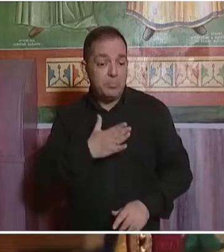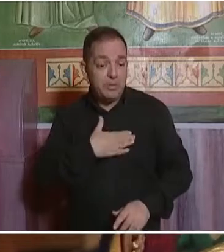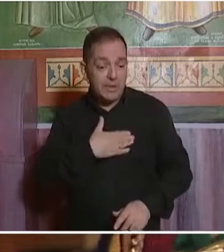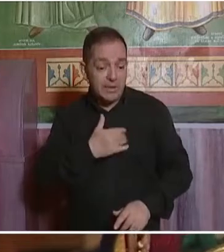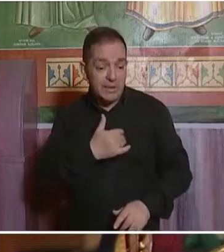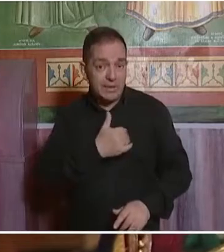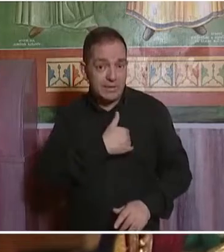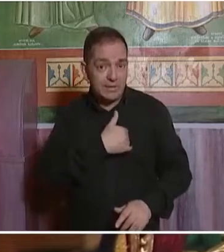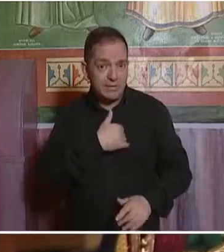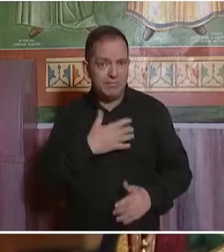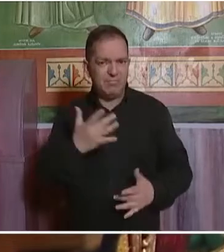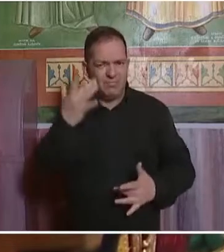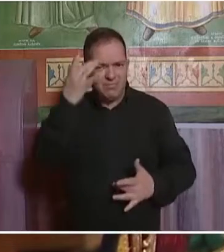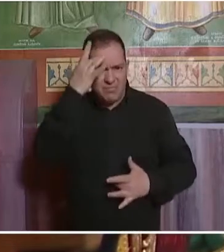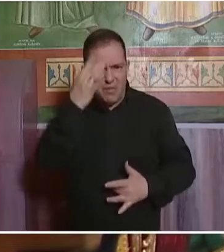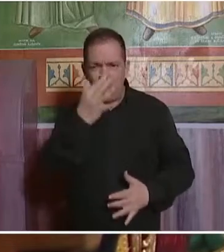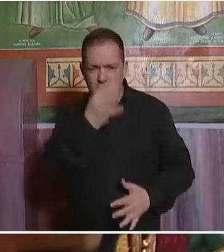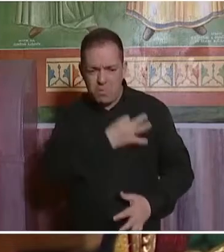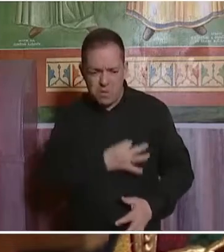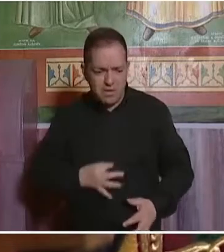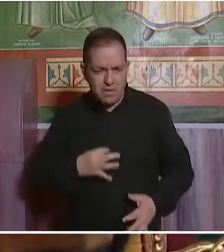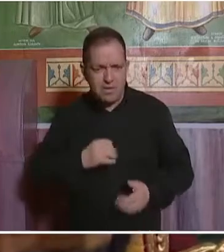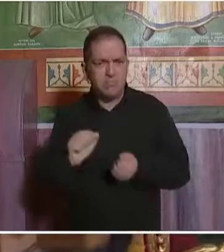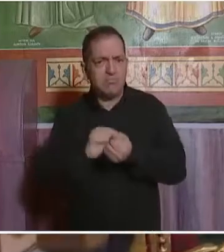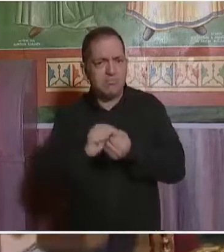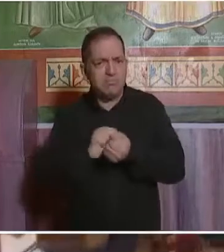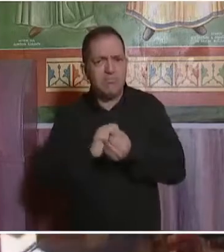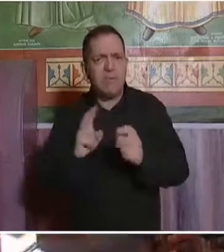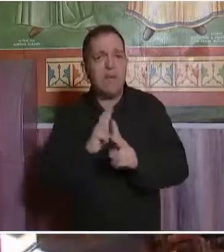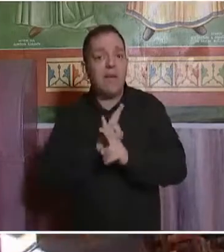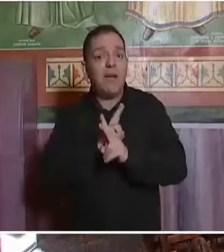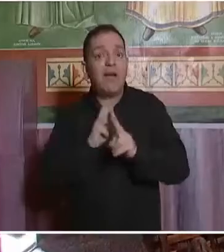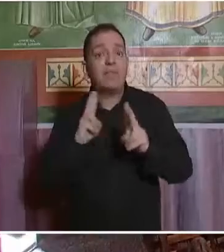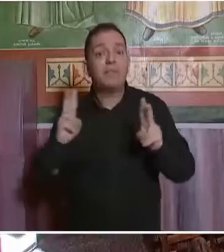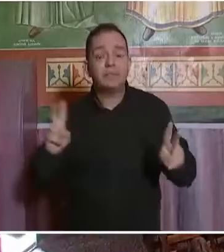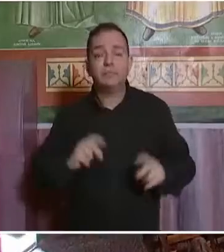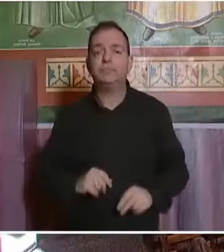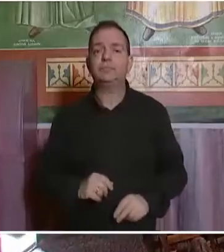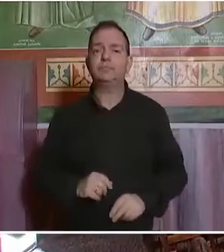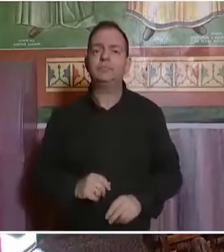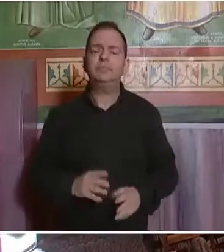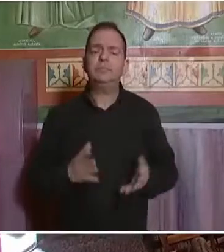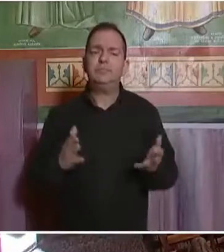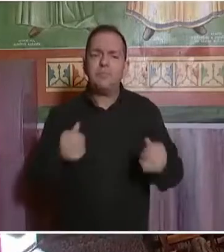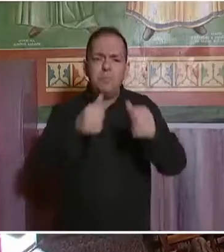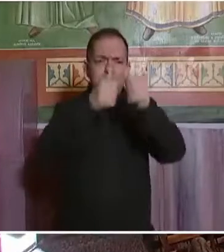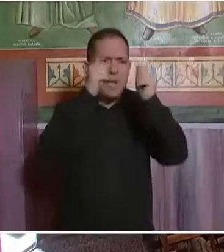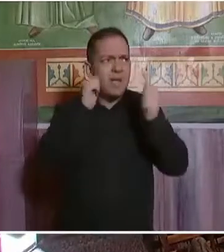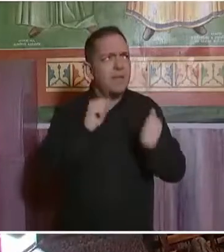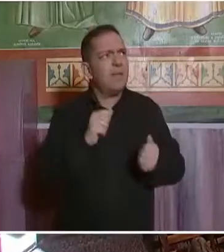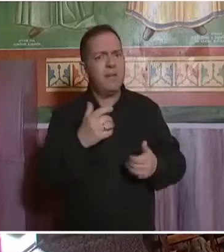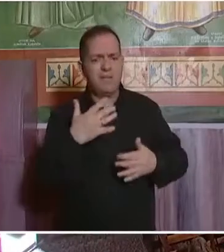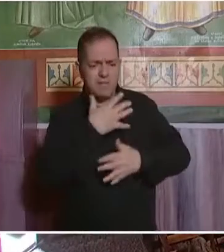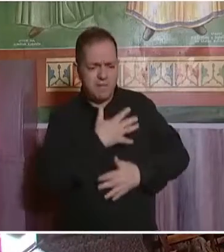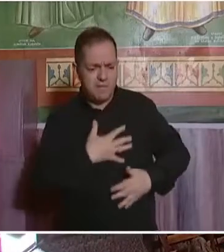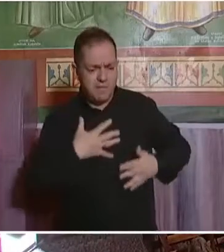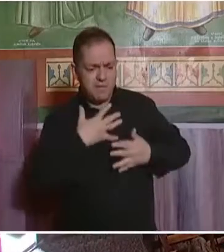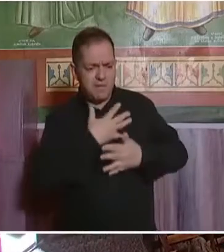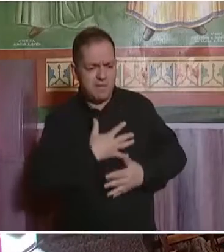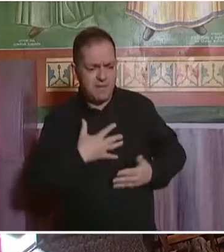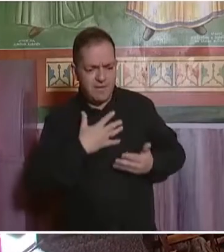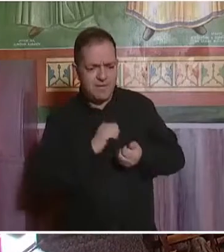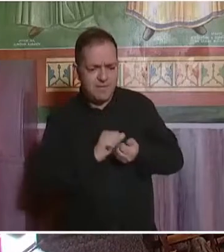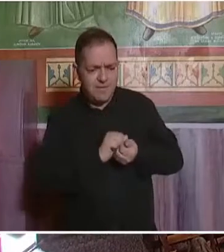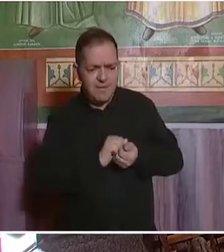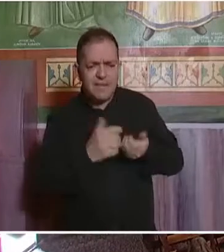μολυσμένη συνείδησή του. Και όταν λέμε «η Παναγία μας είναι το λουτρό», εννοούμε ότι η